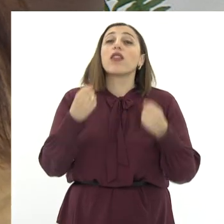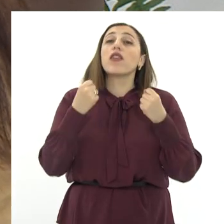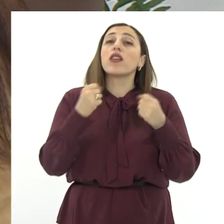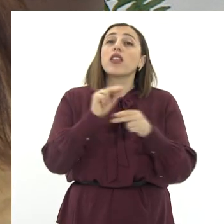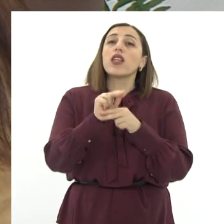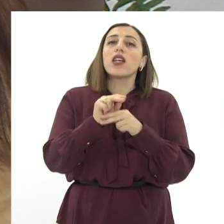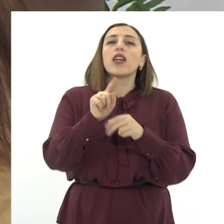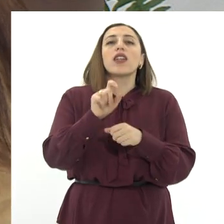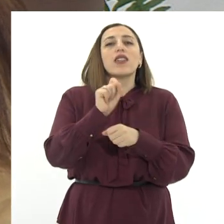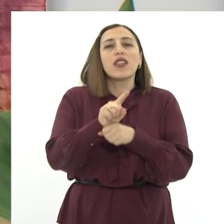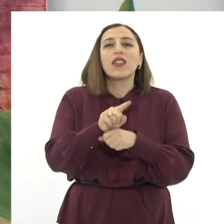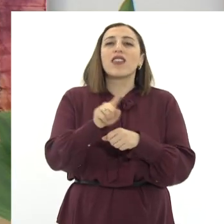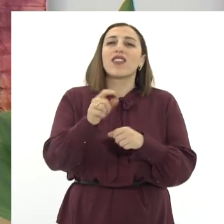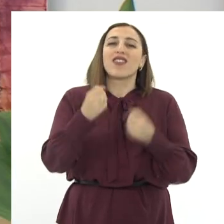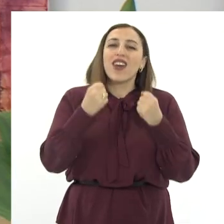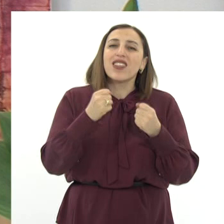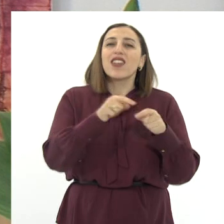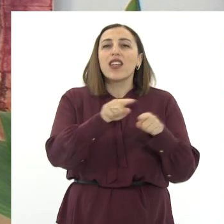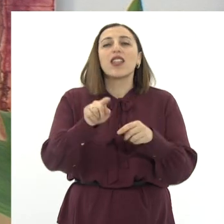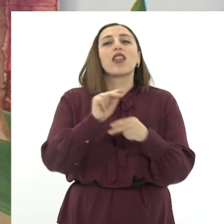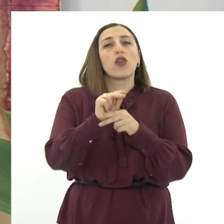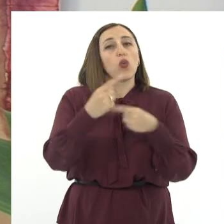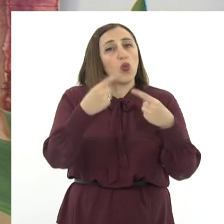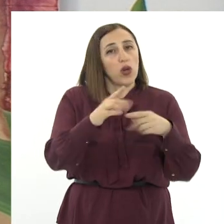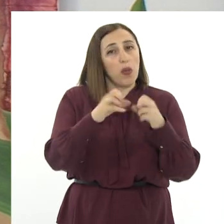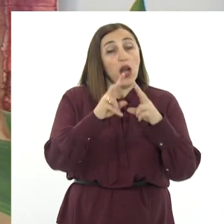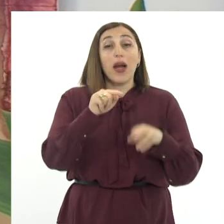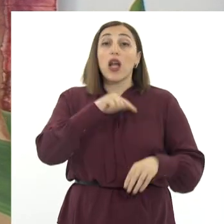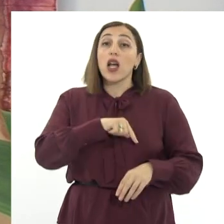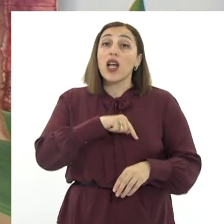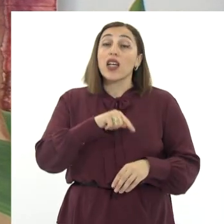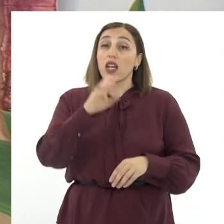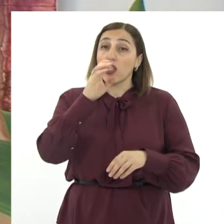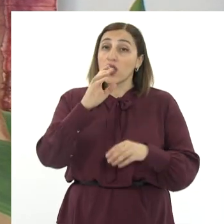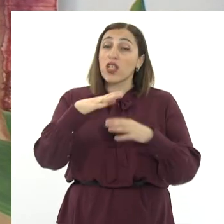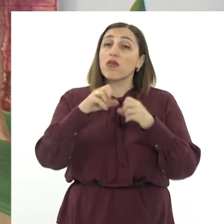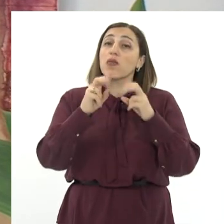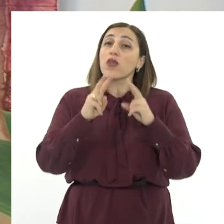է սովորեցնել հրամաններ, կրկնությամբ հասնել ինչ-որ արդյունքի։ Հոգեբանը,